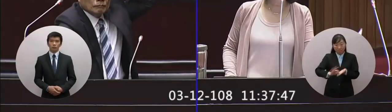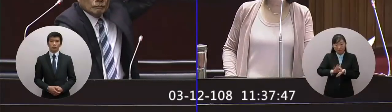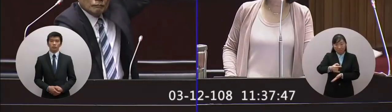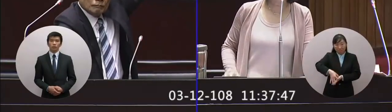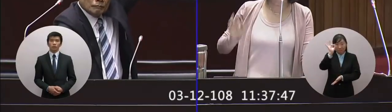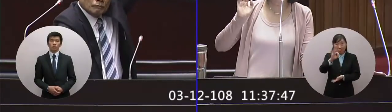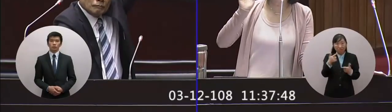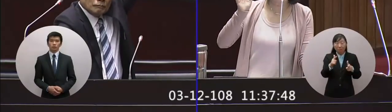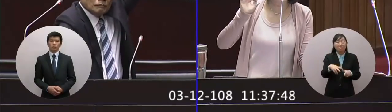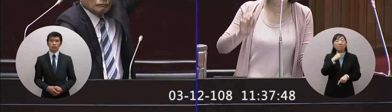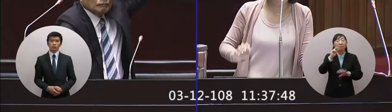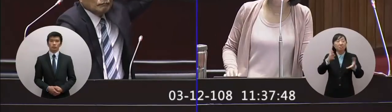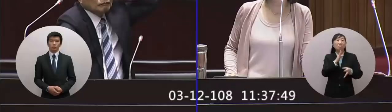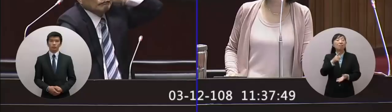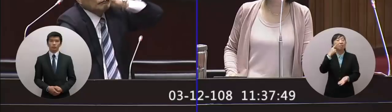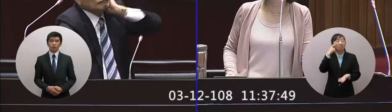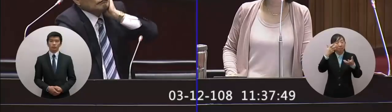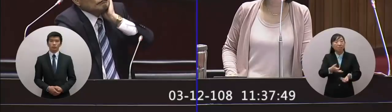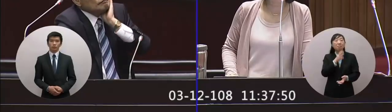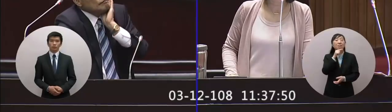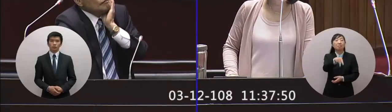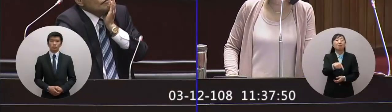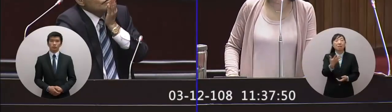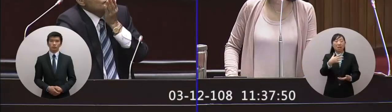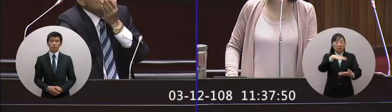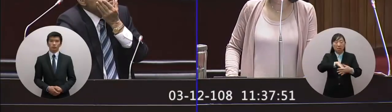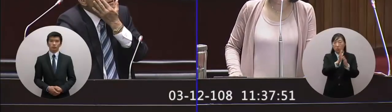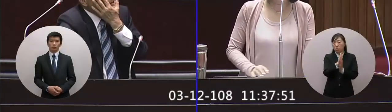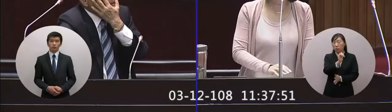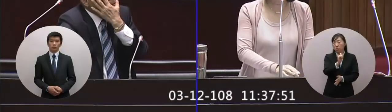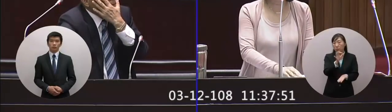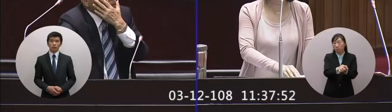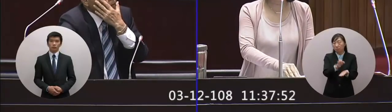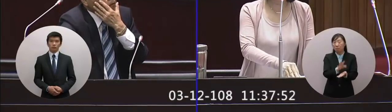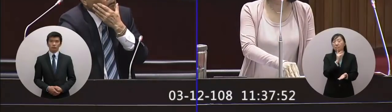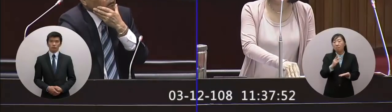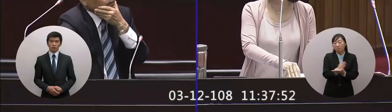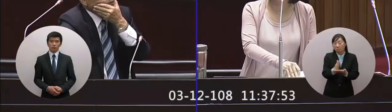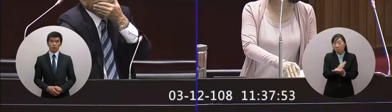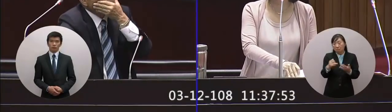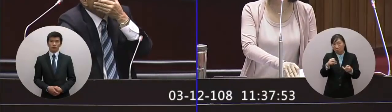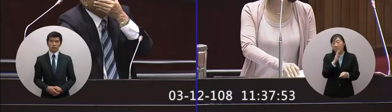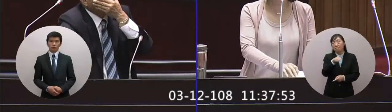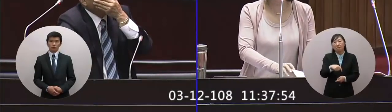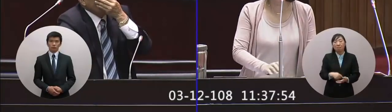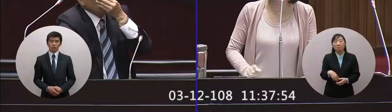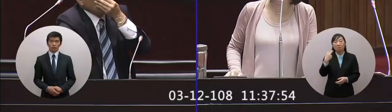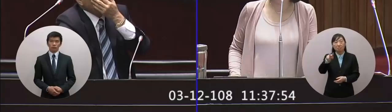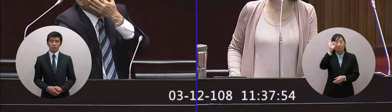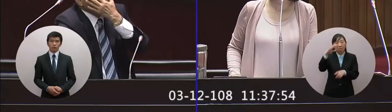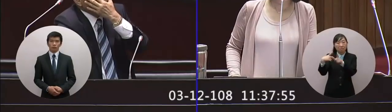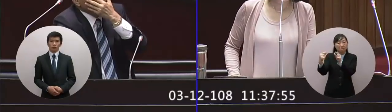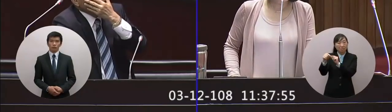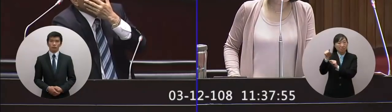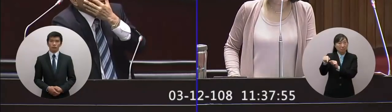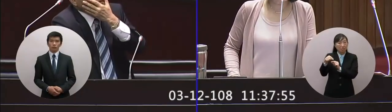国，他们重视物美价廉的宿舍空间是大学评鉴的重要指标。好，看看我们邻近的国家日